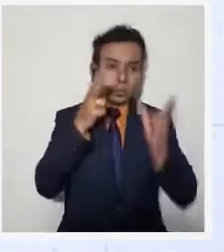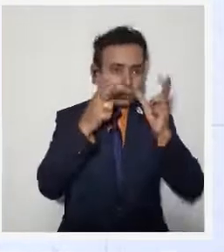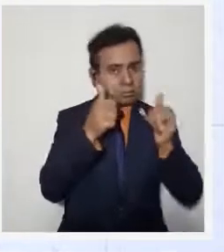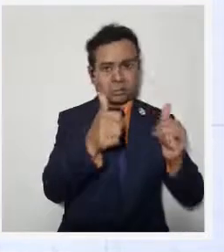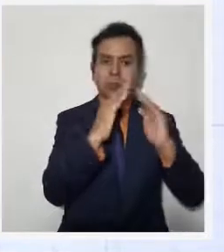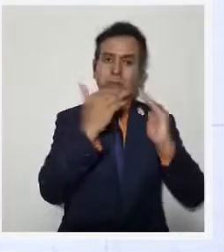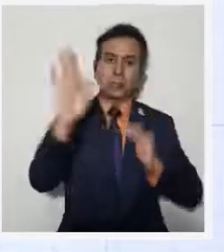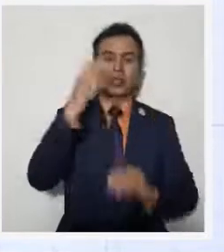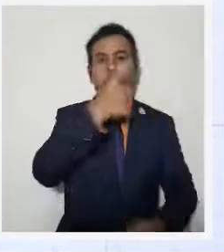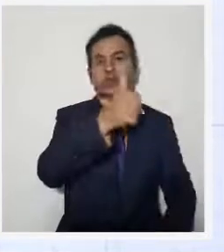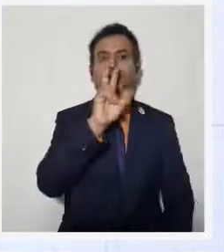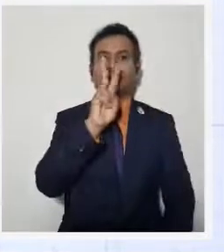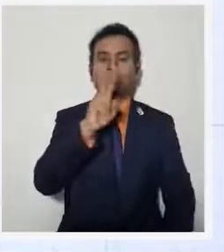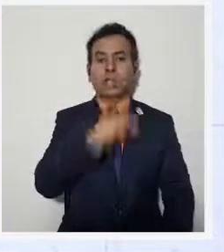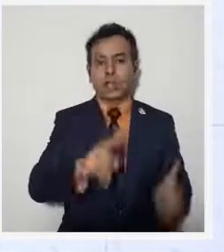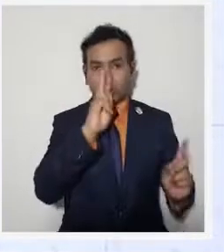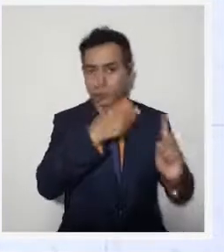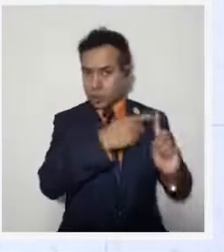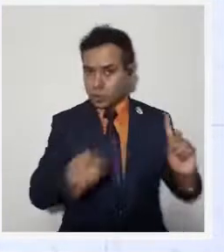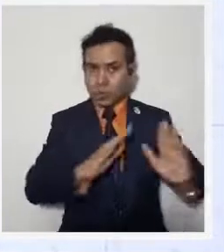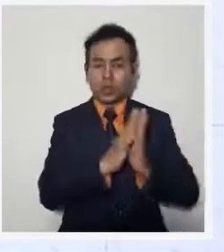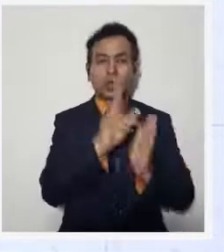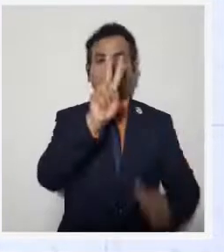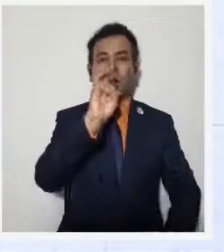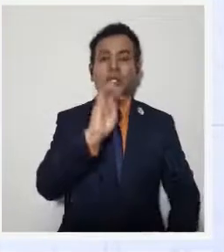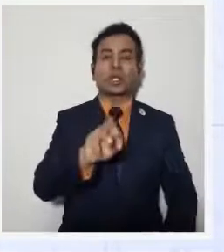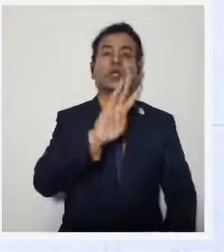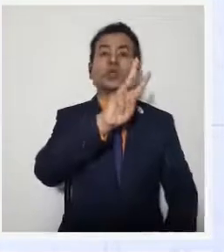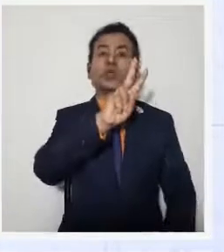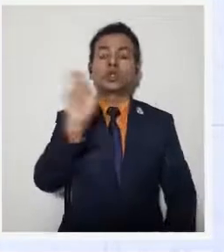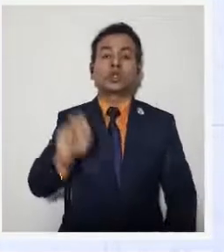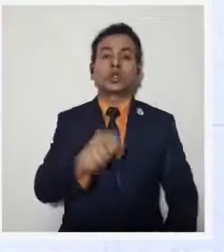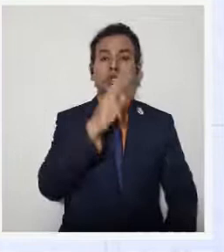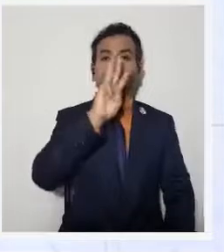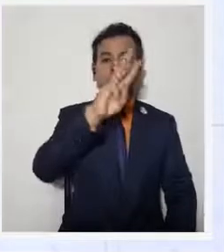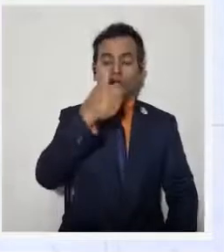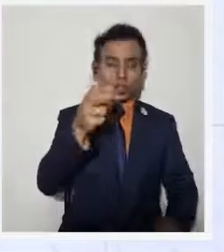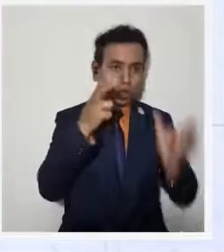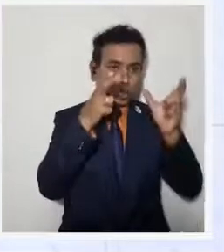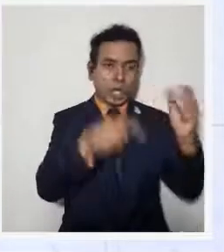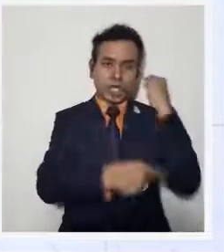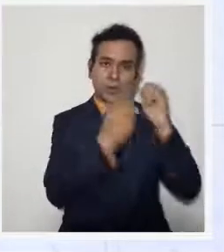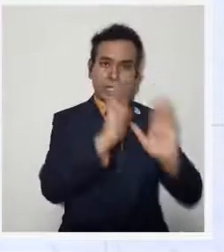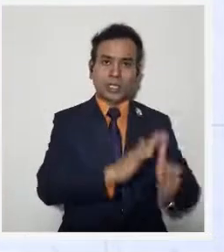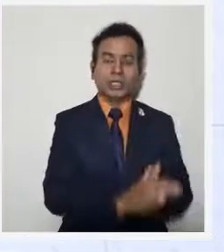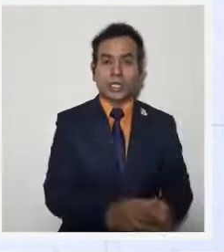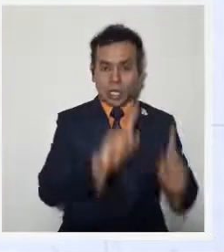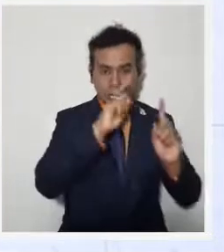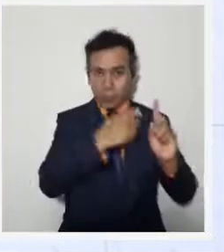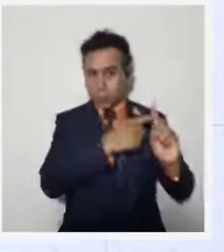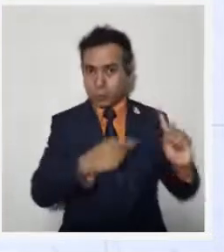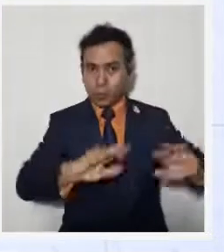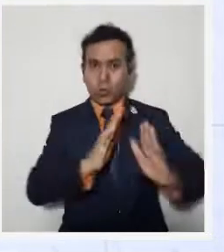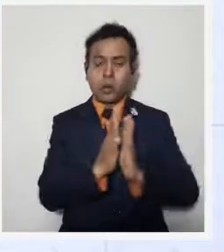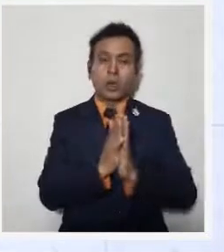24 ঘন্টায় নতুন করে আইসোলেশনে এসেছেন 183 জন এবং ছাড় পেয়েছেন 62 জন। বর্তমানে আইসোলেশনে